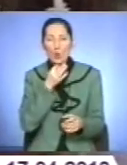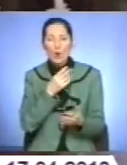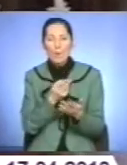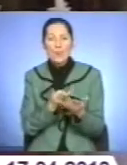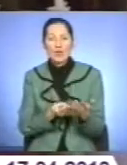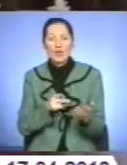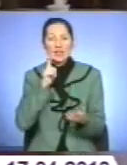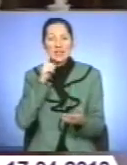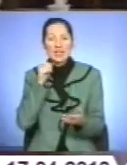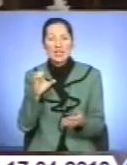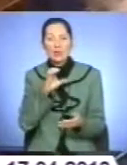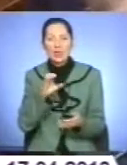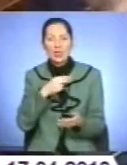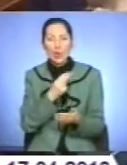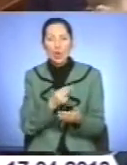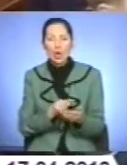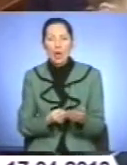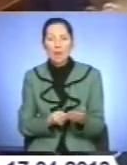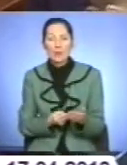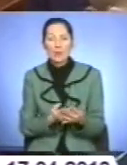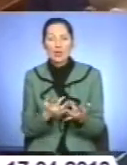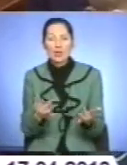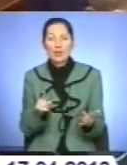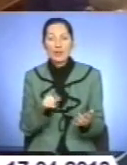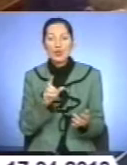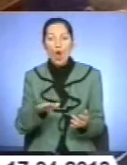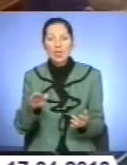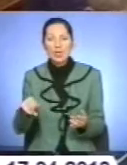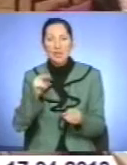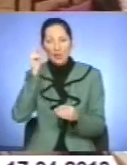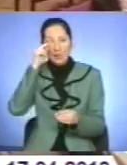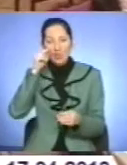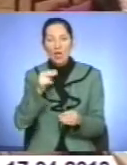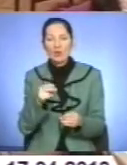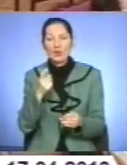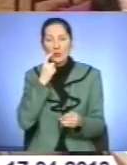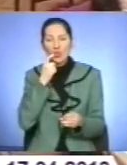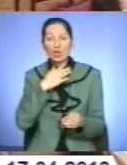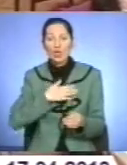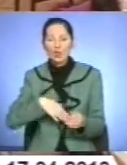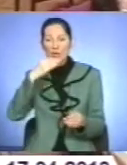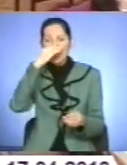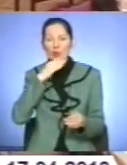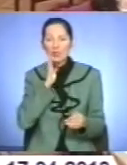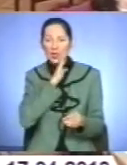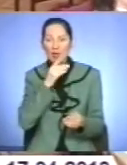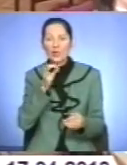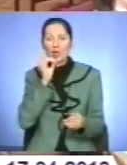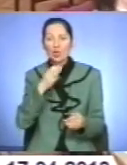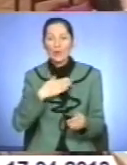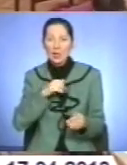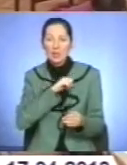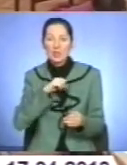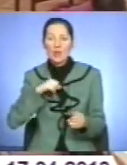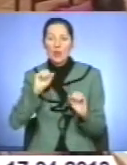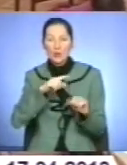зеленим і синім кольорами. Тим, що діти навчаються писанкарству, задоволені й батьки. Вони наголошують, ми й самі можемо дізнатися